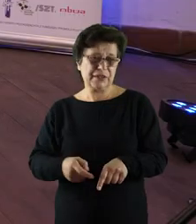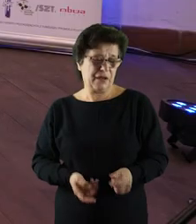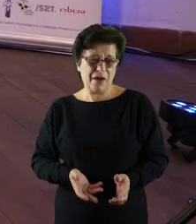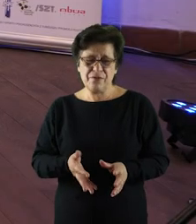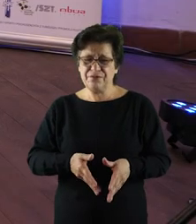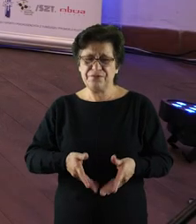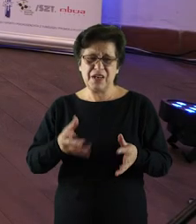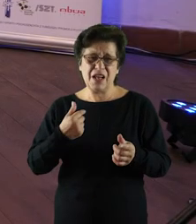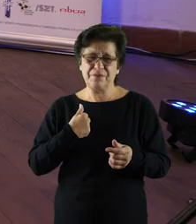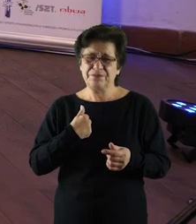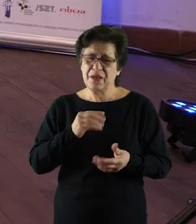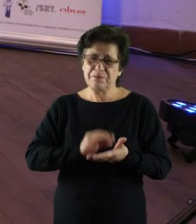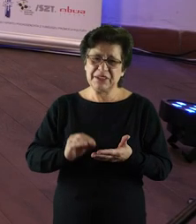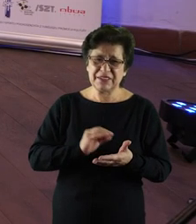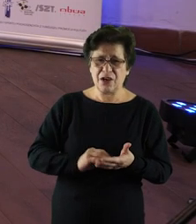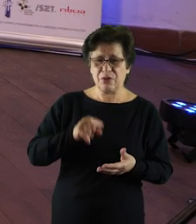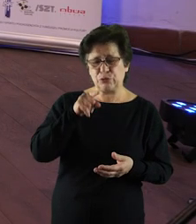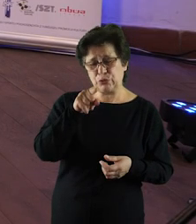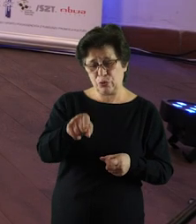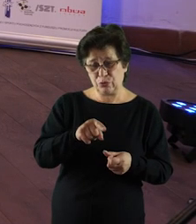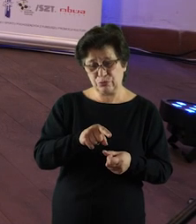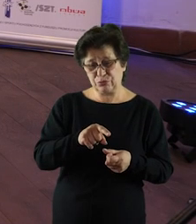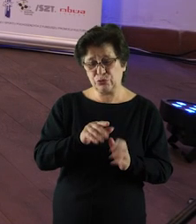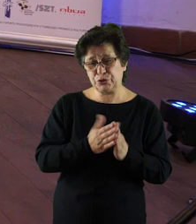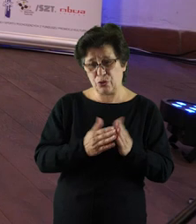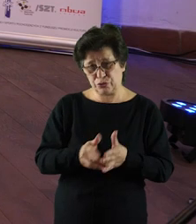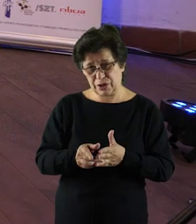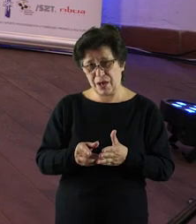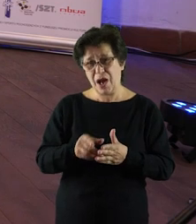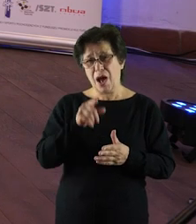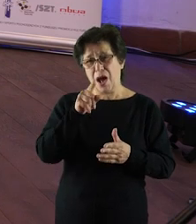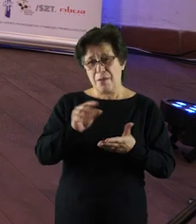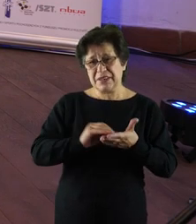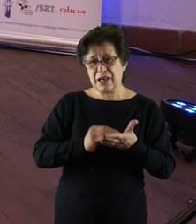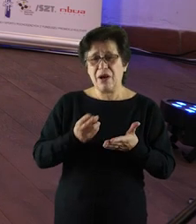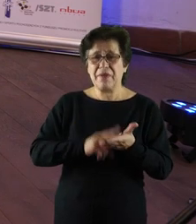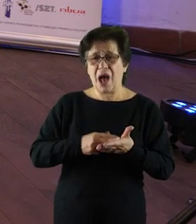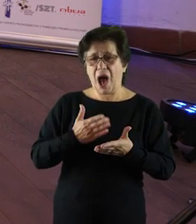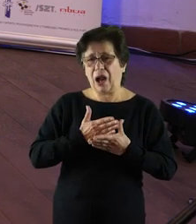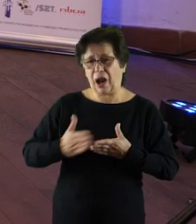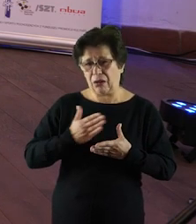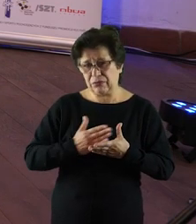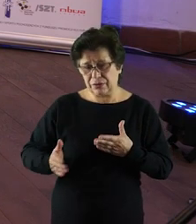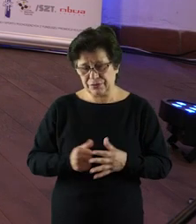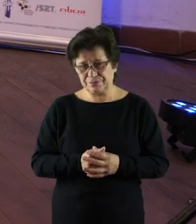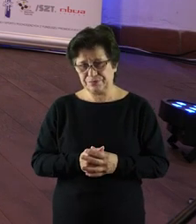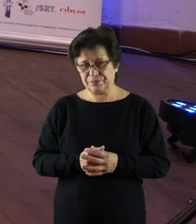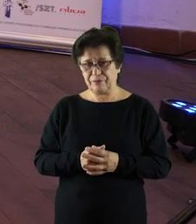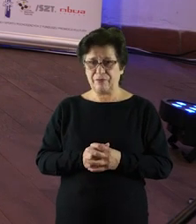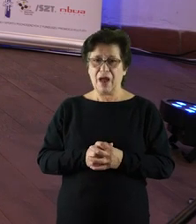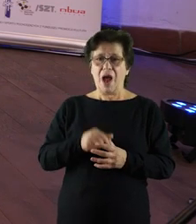kosztowało pisanie tej książki i pisałam ją trochę na raty. Bohaterka, Helenka, robi wszystko, żeby mama